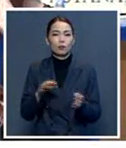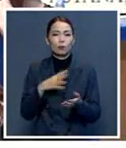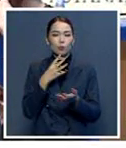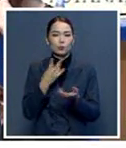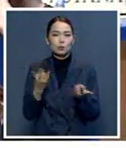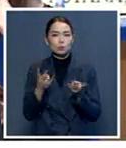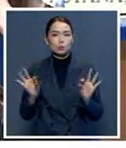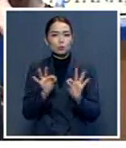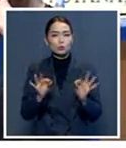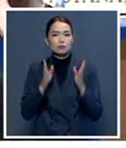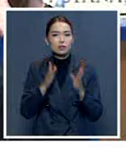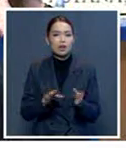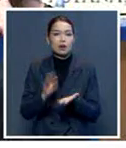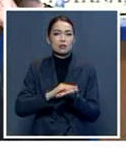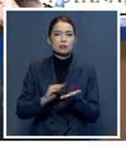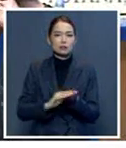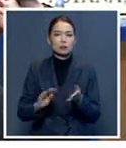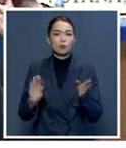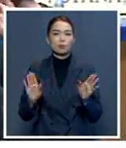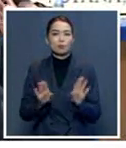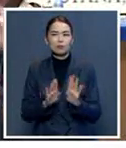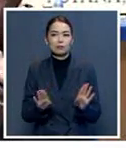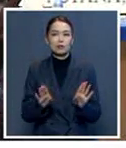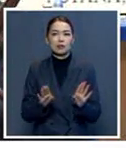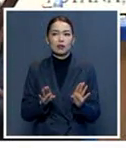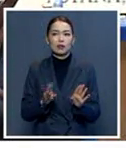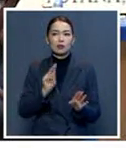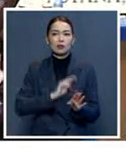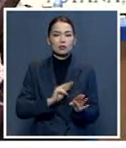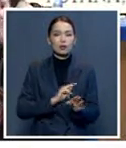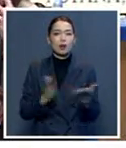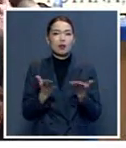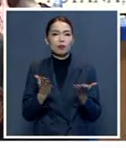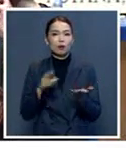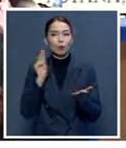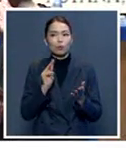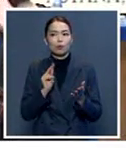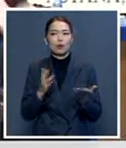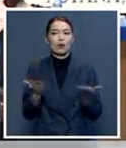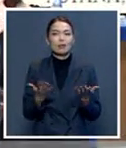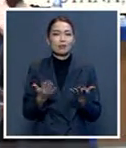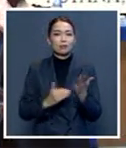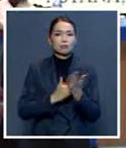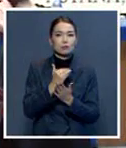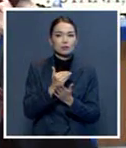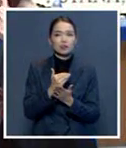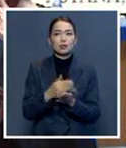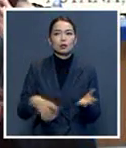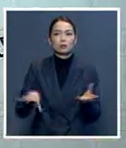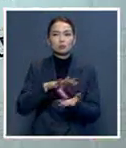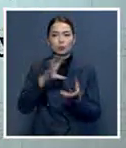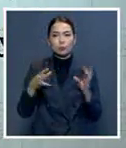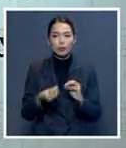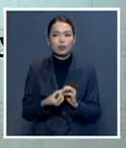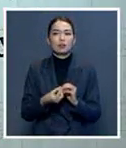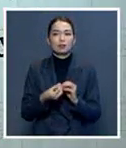баянын, жазған шығармаларын, тарихи қызықтарын, жаңағы қандай оқиғалар болды өмірінде, қандай кезеңдері болды тілдесінің, соның бәрін